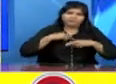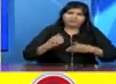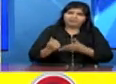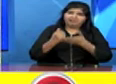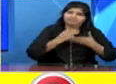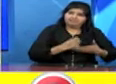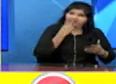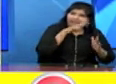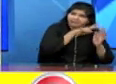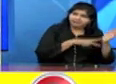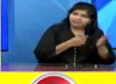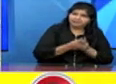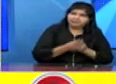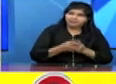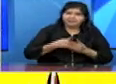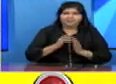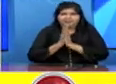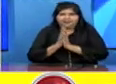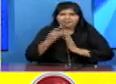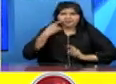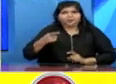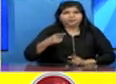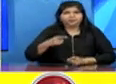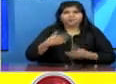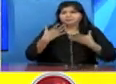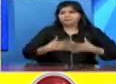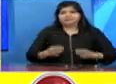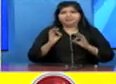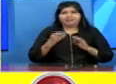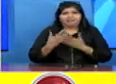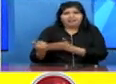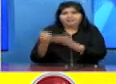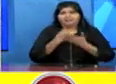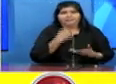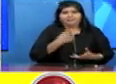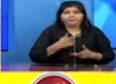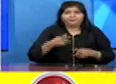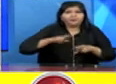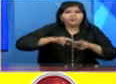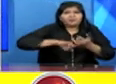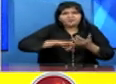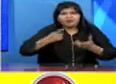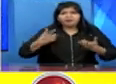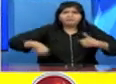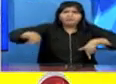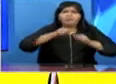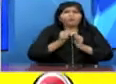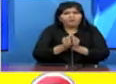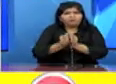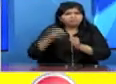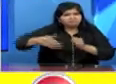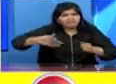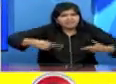केयर की, जितनी होनी चाहिए। हम उनके आभारी हैं, उन्होंने बहुत अच्छा हमारे साथ किया। और स्टाफ नर्सेज जो थी, उन्होंने पूरा